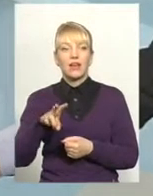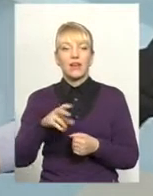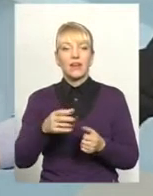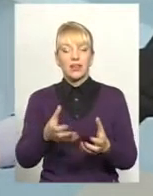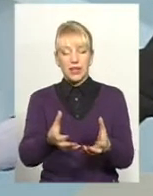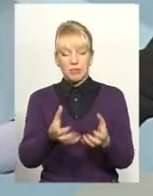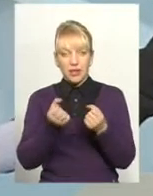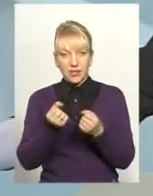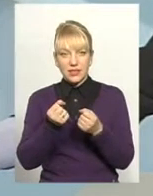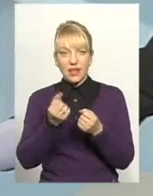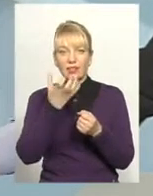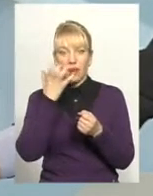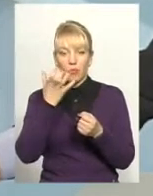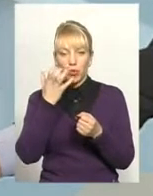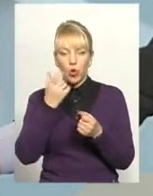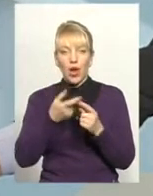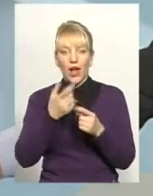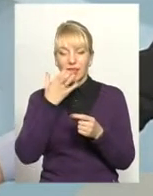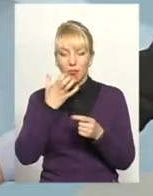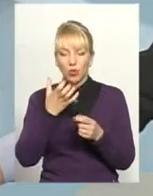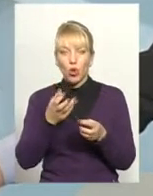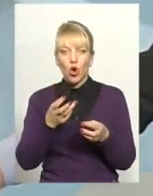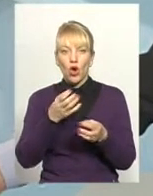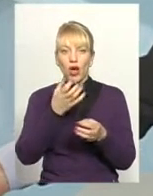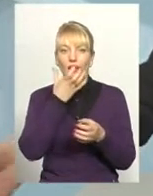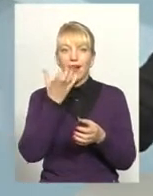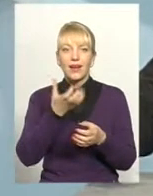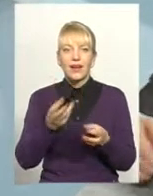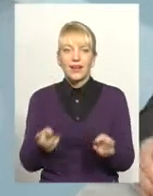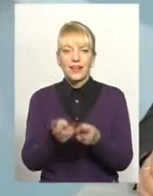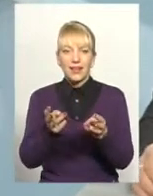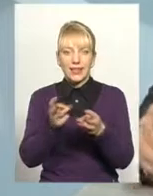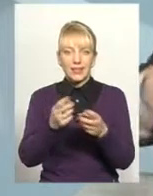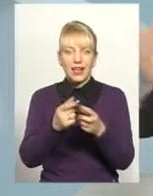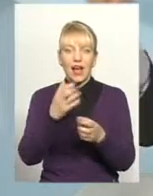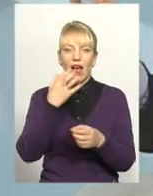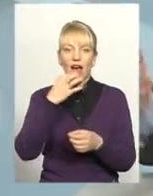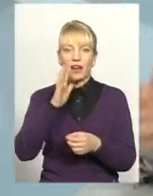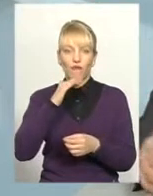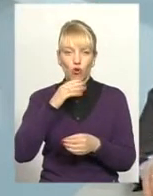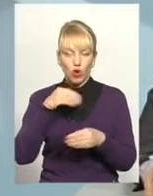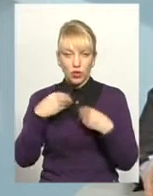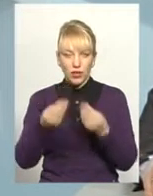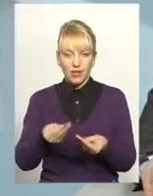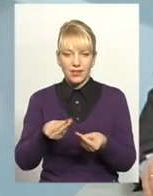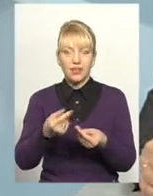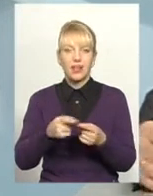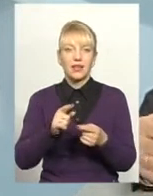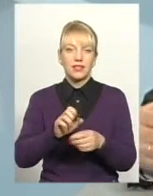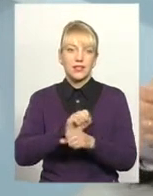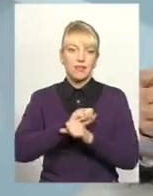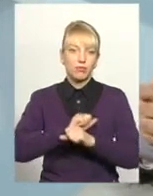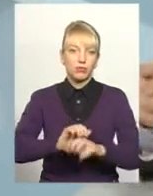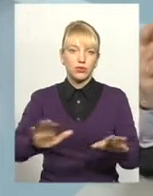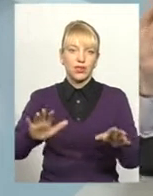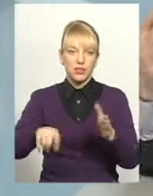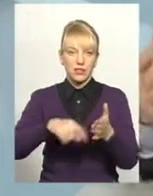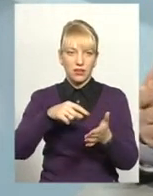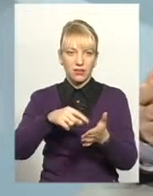в гріє гарячу воду, подає її в міську мережу. Електроенергія теж відпускається в енергосистему. Крім